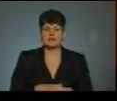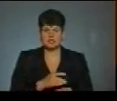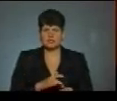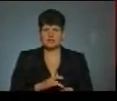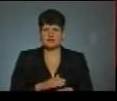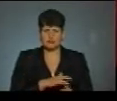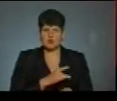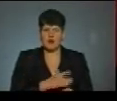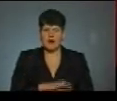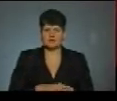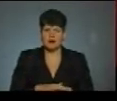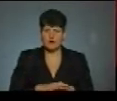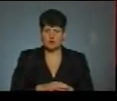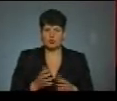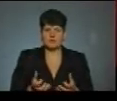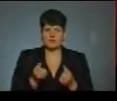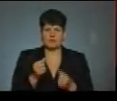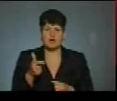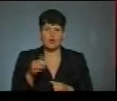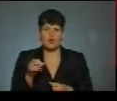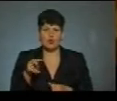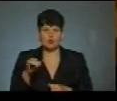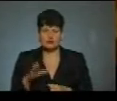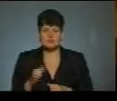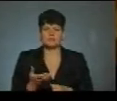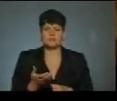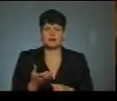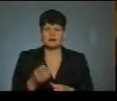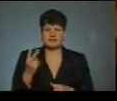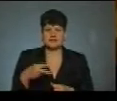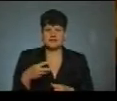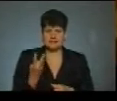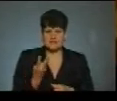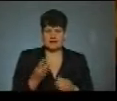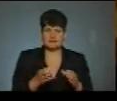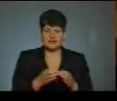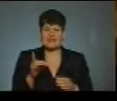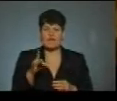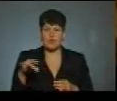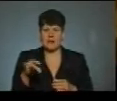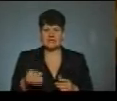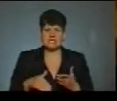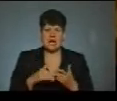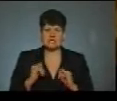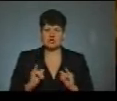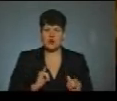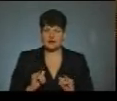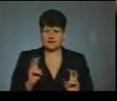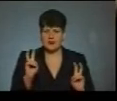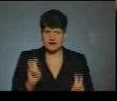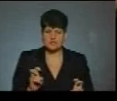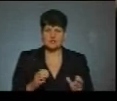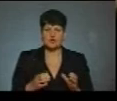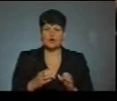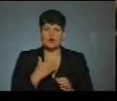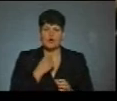голосів. Підтримали фракції «Голос». 23 голоси за ринок землі віддали депутати від фракції «Європейська солідарність», «Голос» – 13, «Довіра»